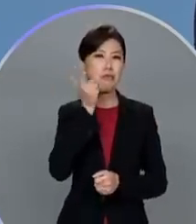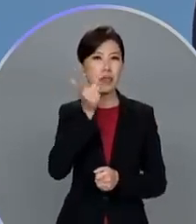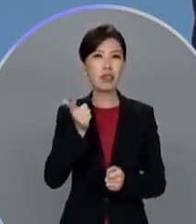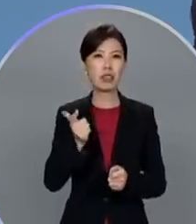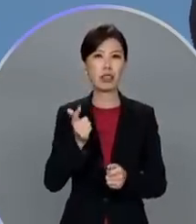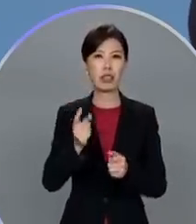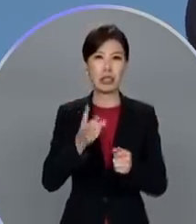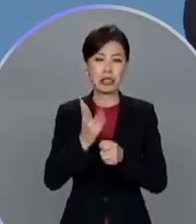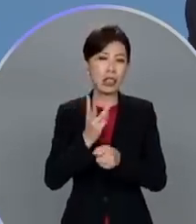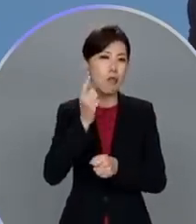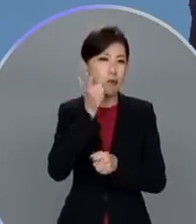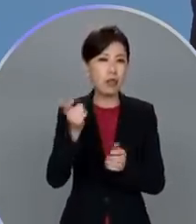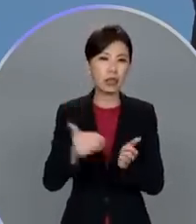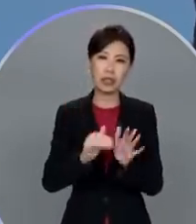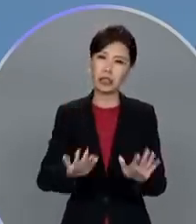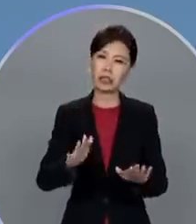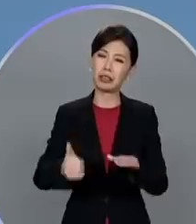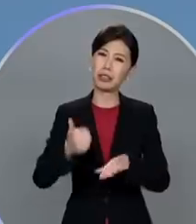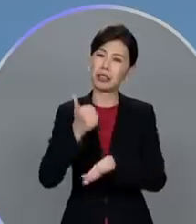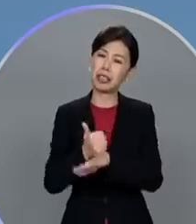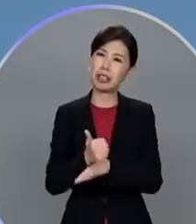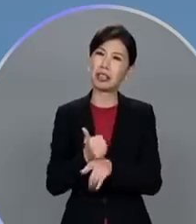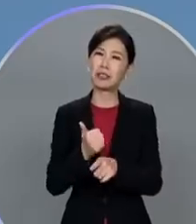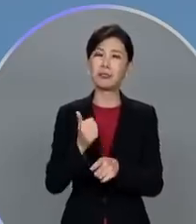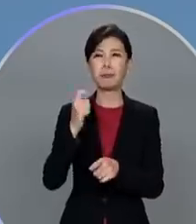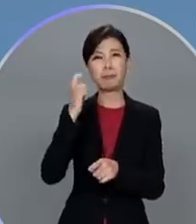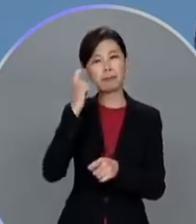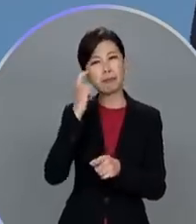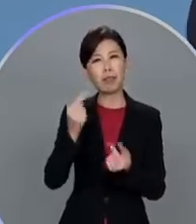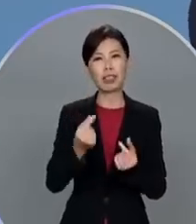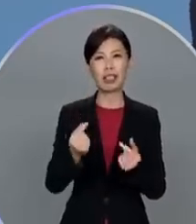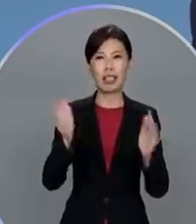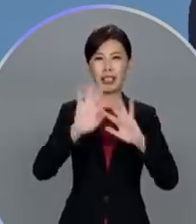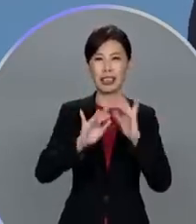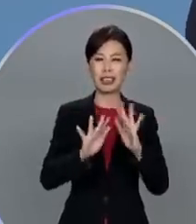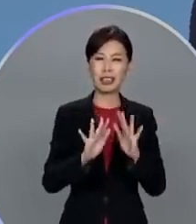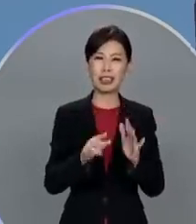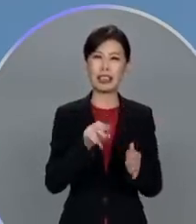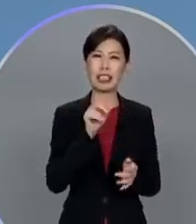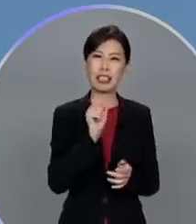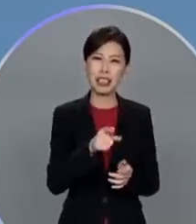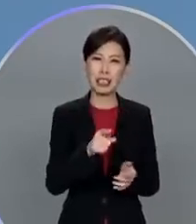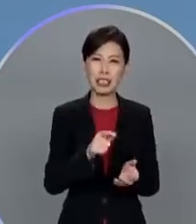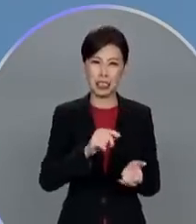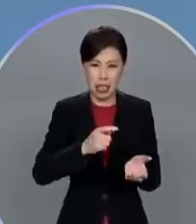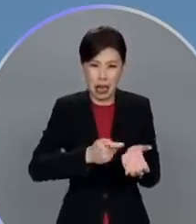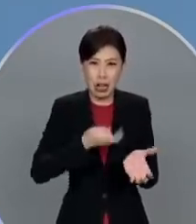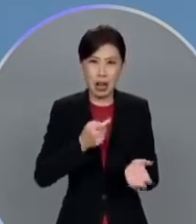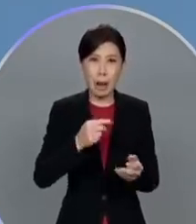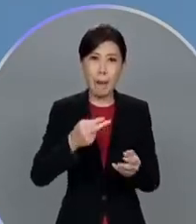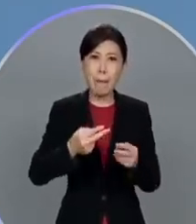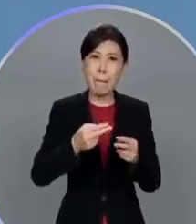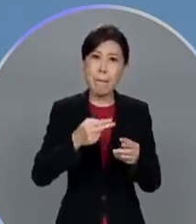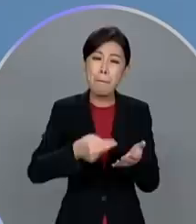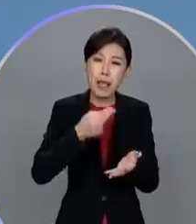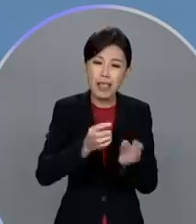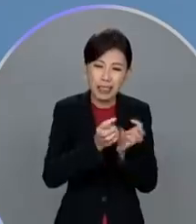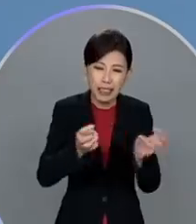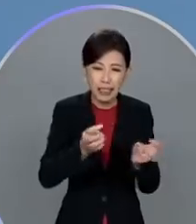政，我要怎么去形容？就好像去夜市点了一碗蚵仔米线，叫过来这么大一碗，我找不到蚵